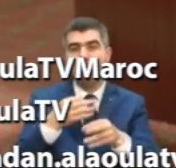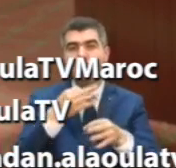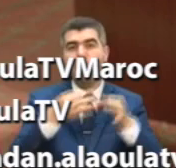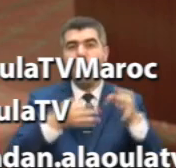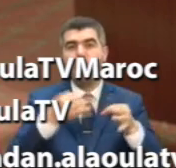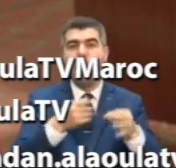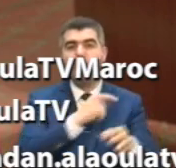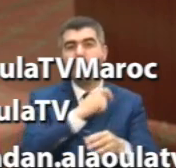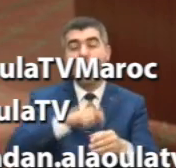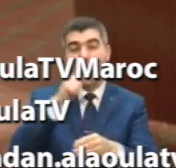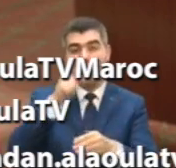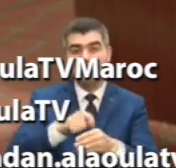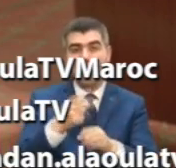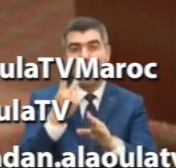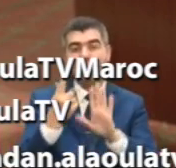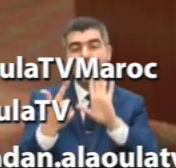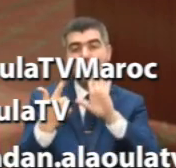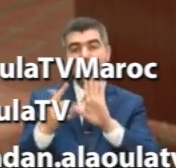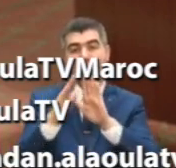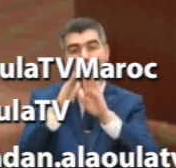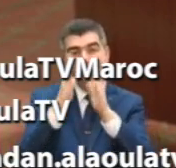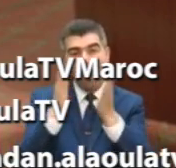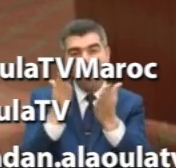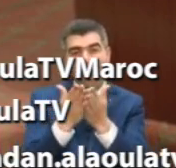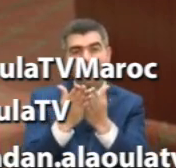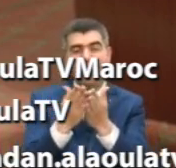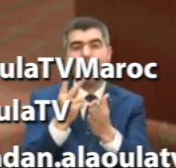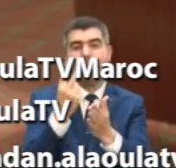سنة 2017 ما مجموعه